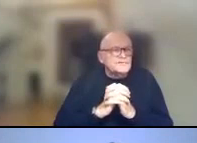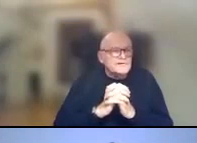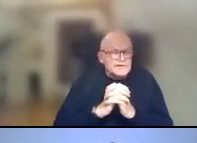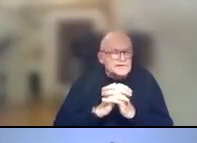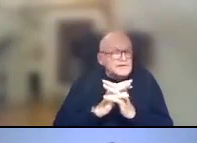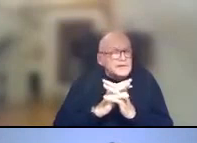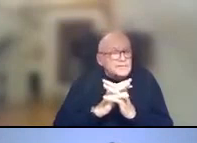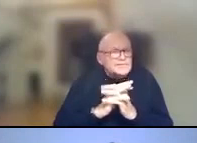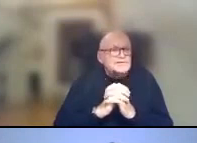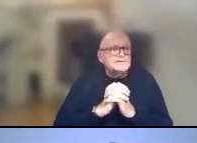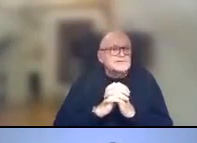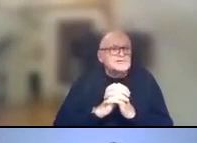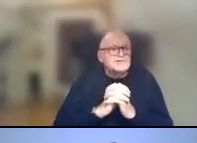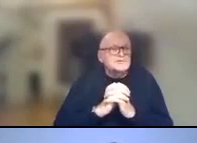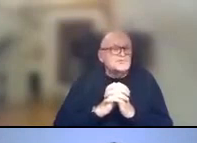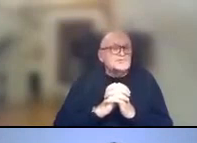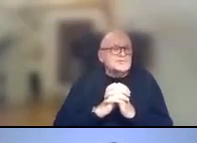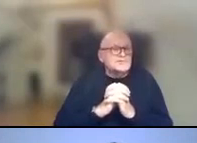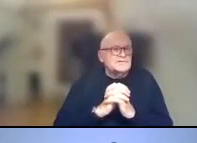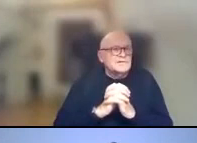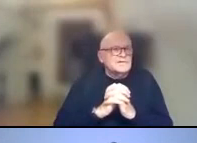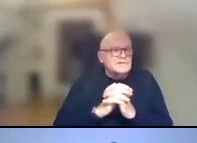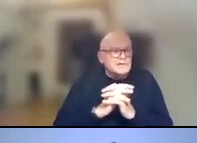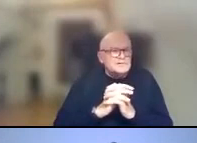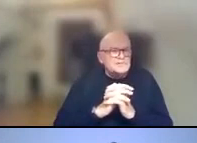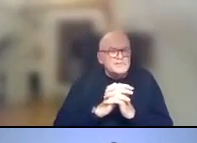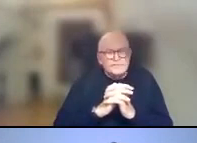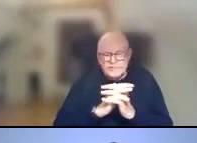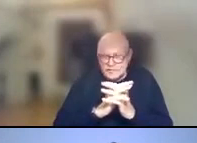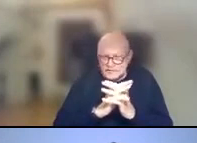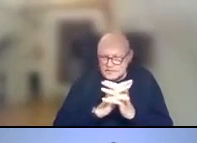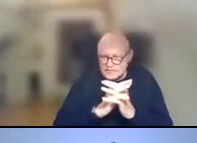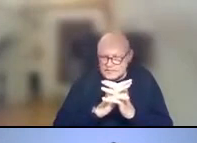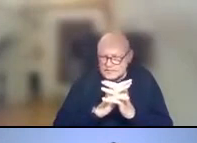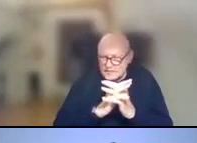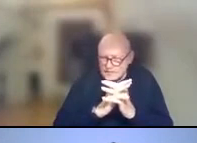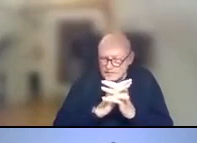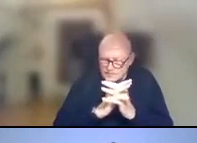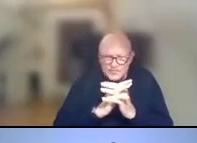Fehlern bekennt. Denn passieren, geschehen, tun sie. Dazu